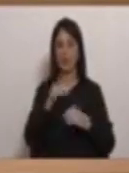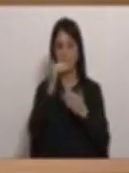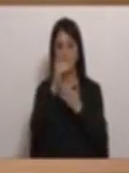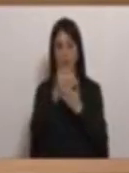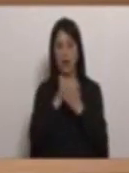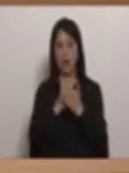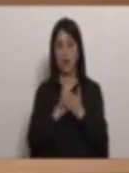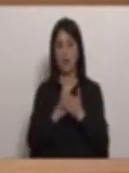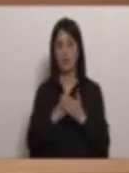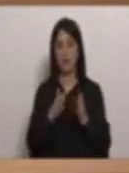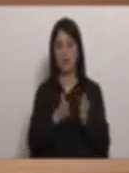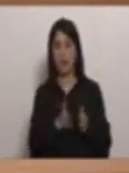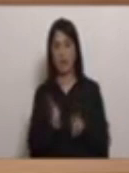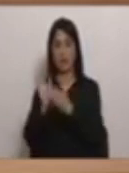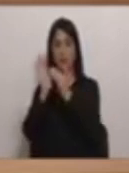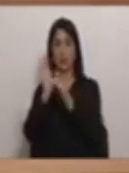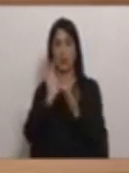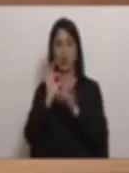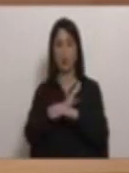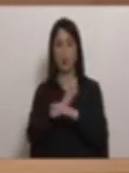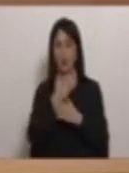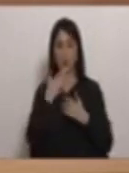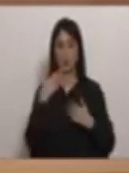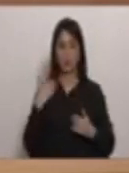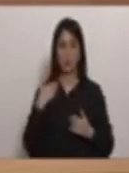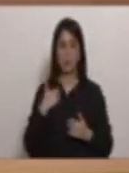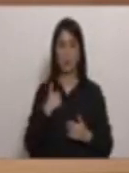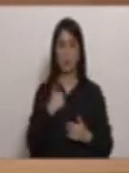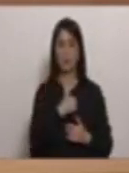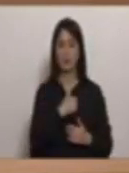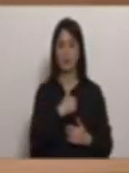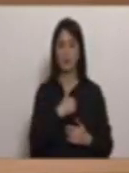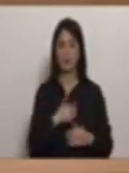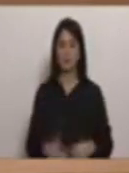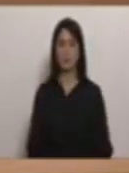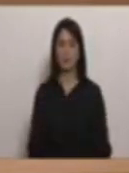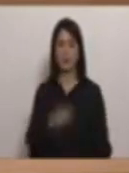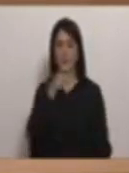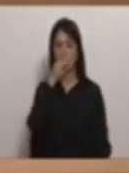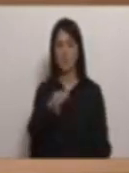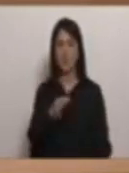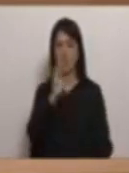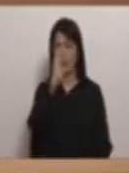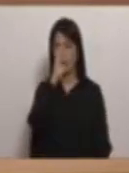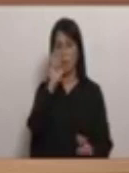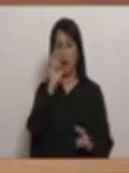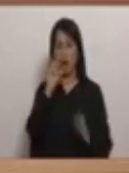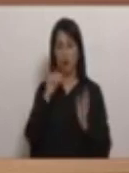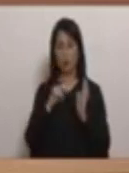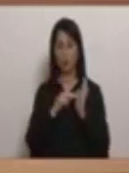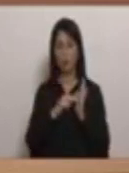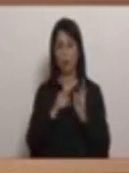პარამეტრით გასულია ნორმებიდან. Მე მინდა გითხრათ, რომ მოღალატეობრივი შეფასება